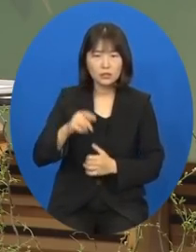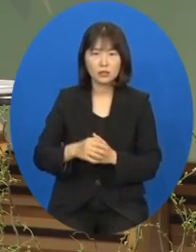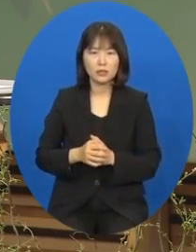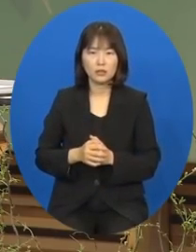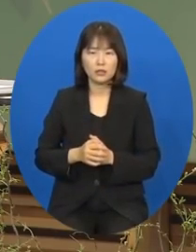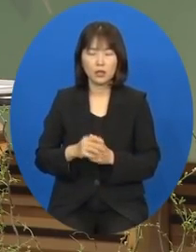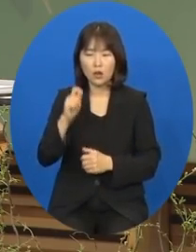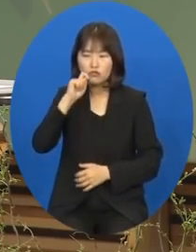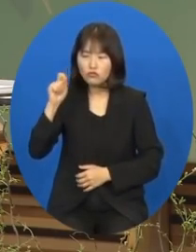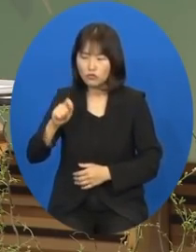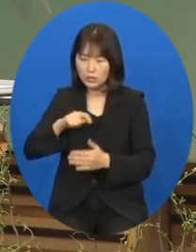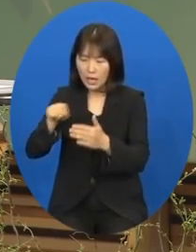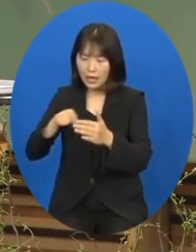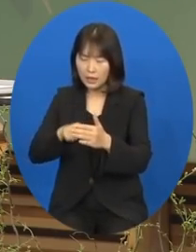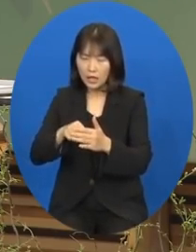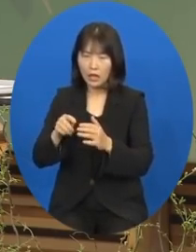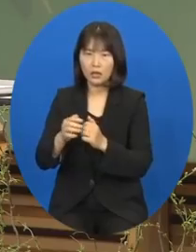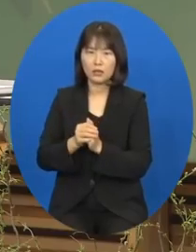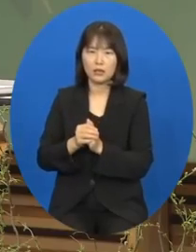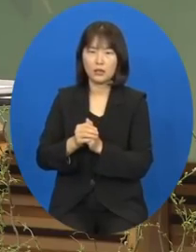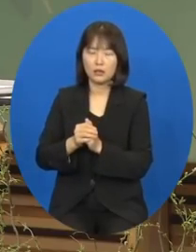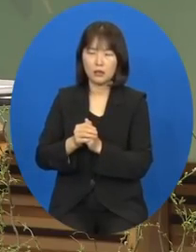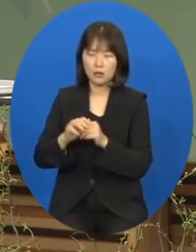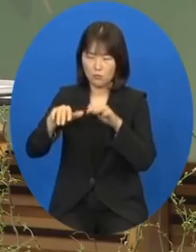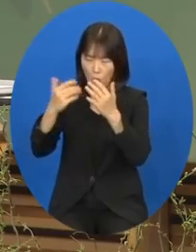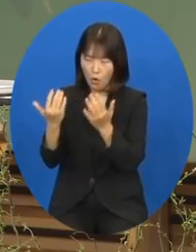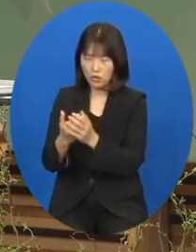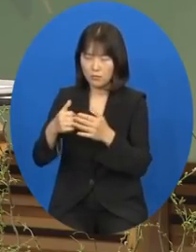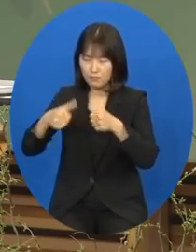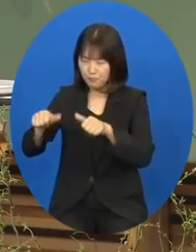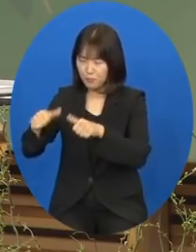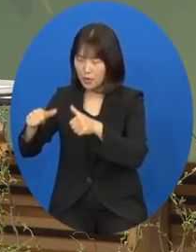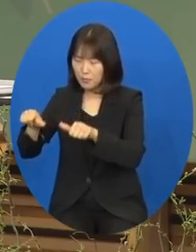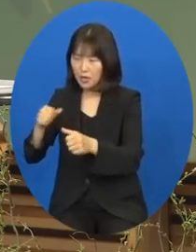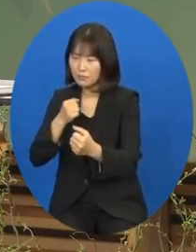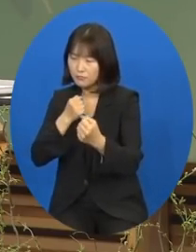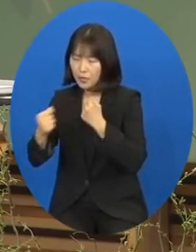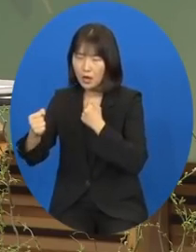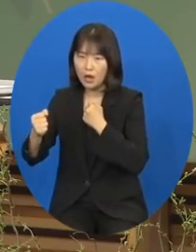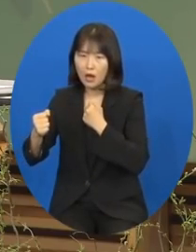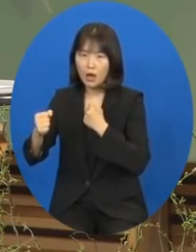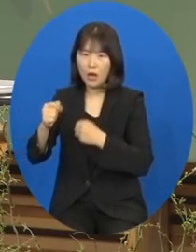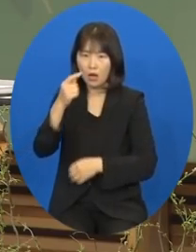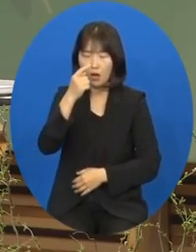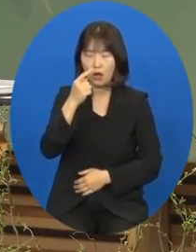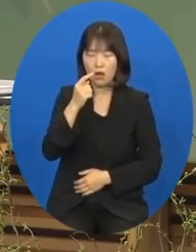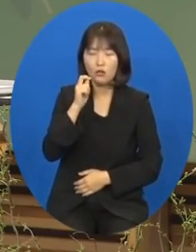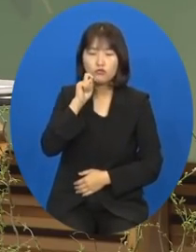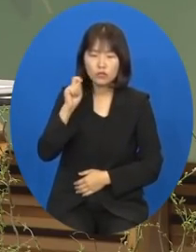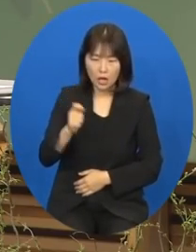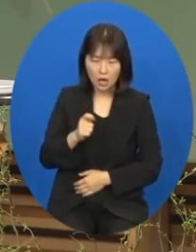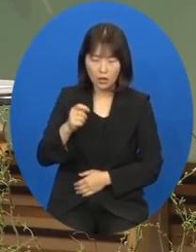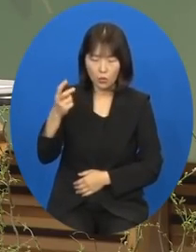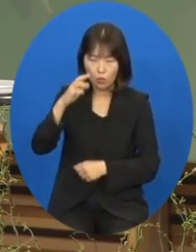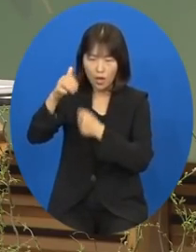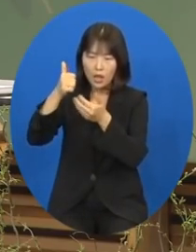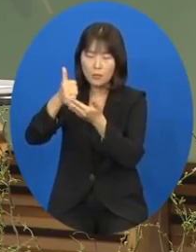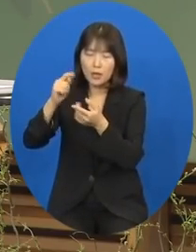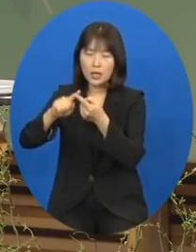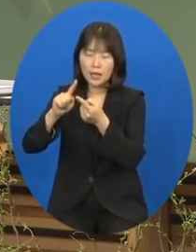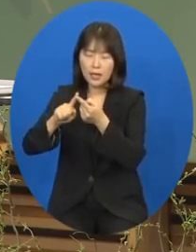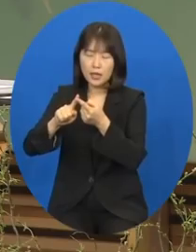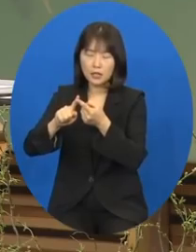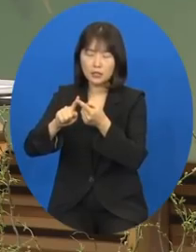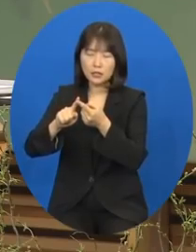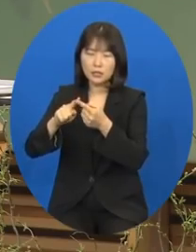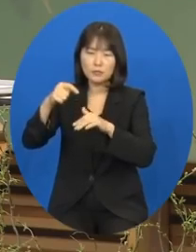나를 모두 파괴 하더라도 우크라이나와 하나님에 대한 우리의 진실한 믿음과 신념을 파괴 할 수는